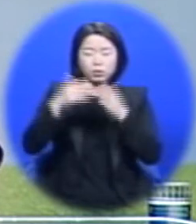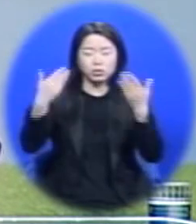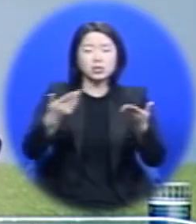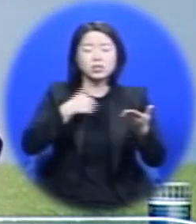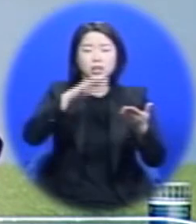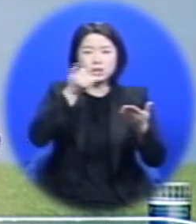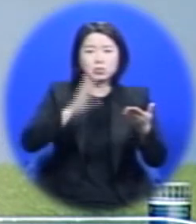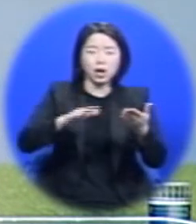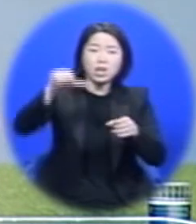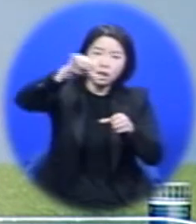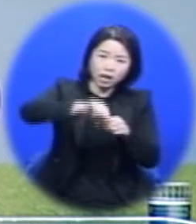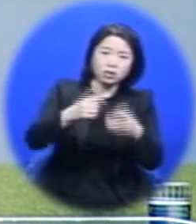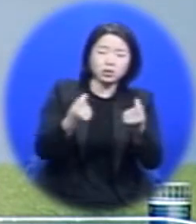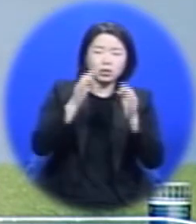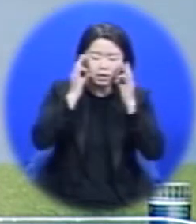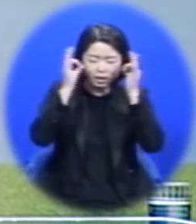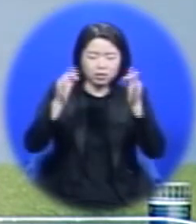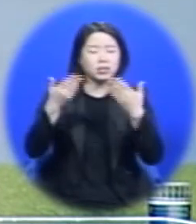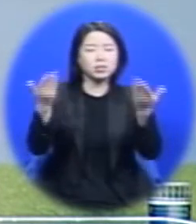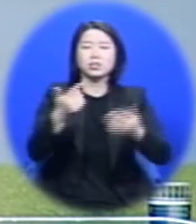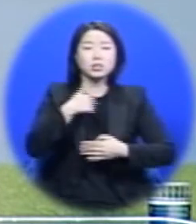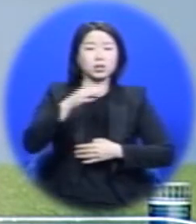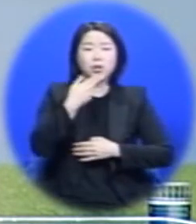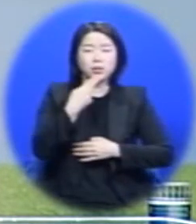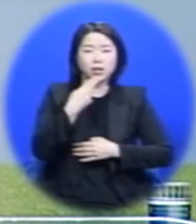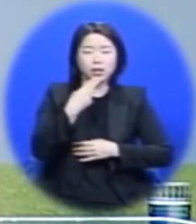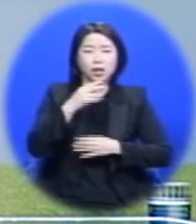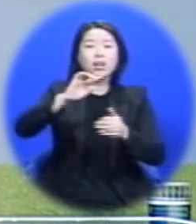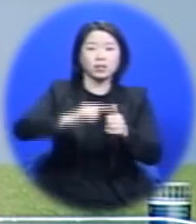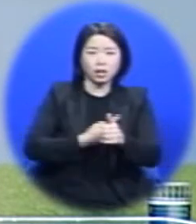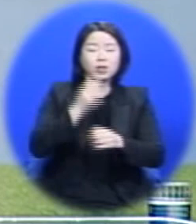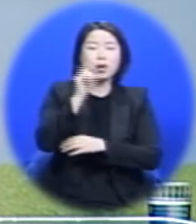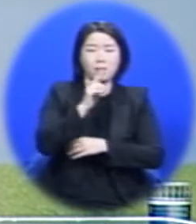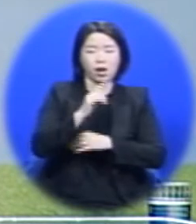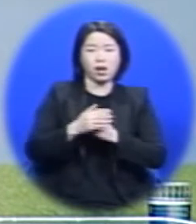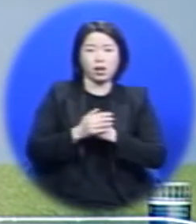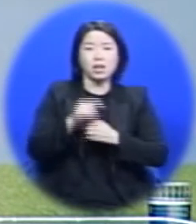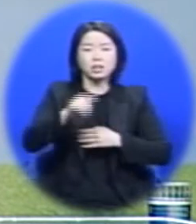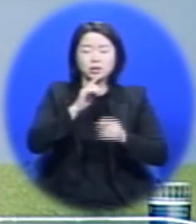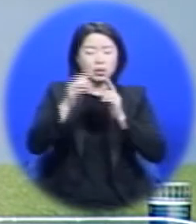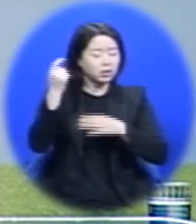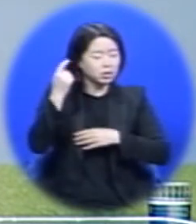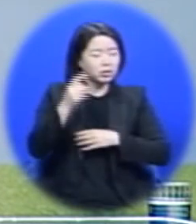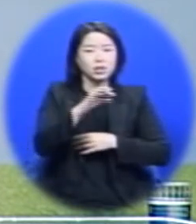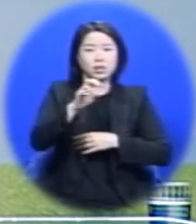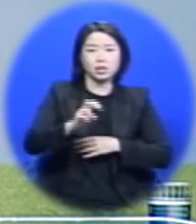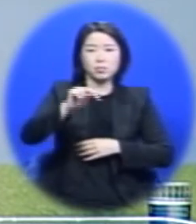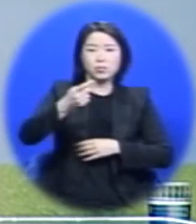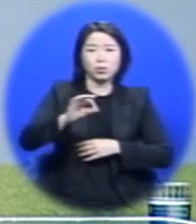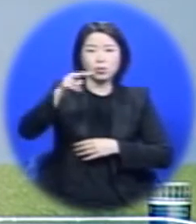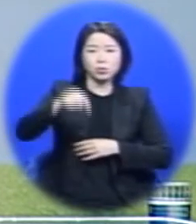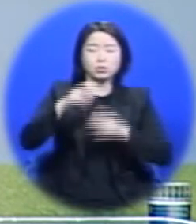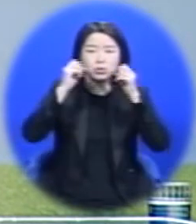우물에 처박혔을 때처럼 간절히 기도해 본 적이 없습니다. 뭐 당연한 이야기인데 그 이야기를 듣는 임동수 선교사님